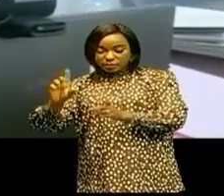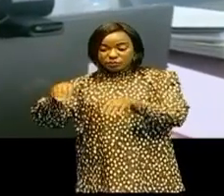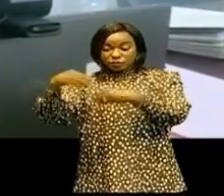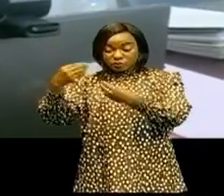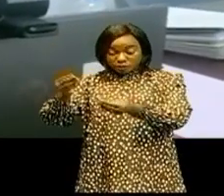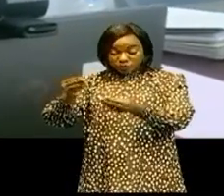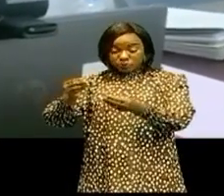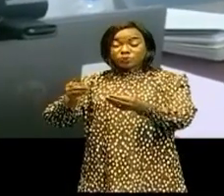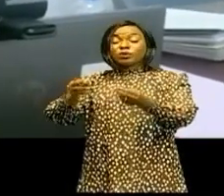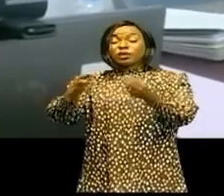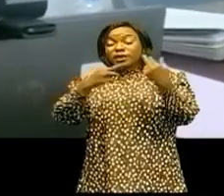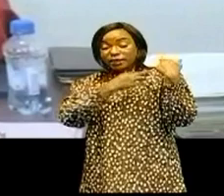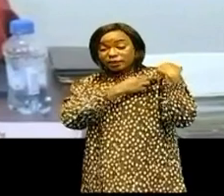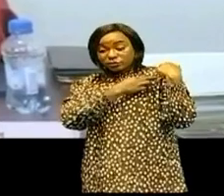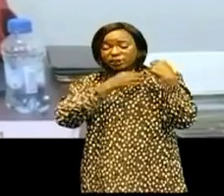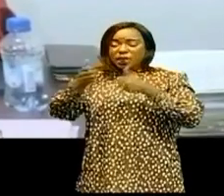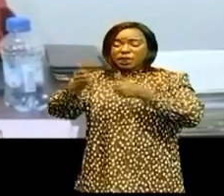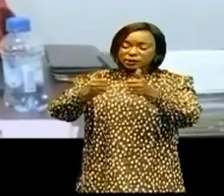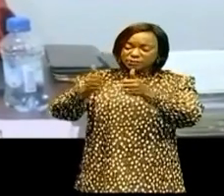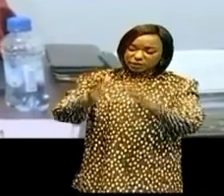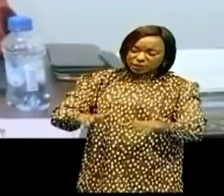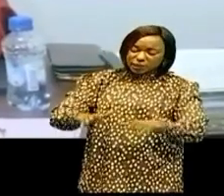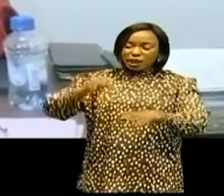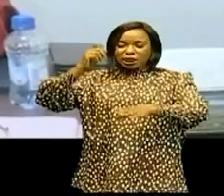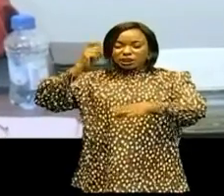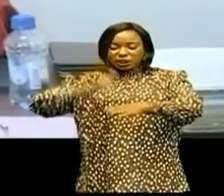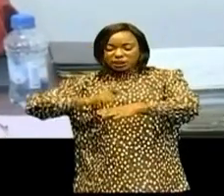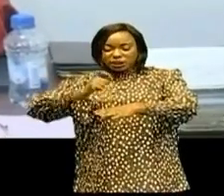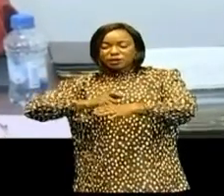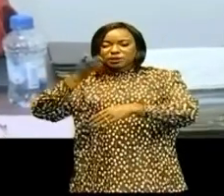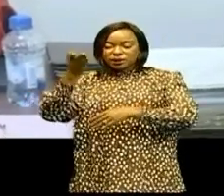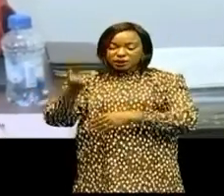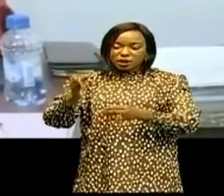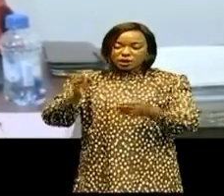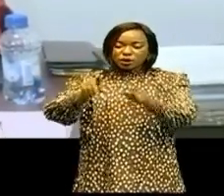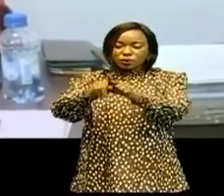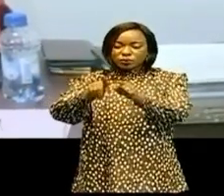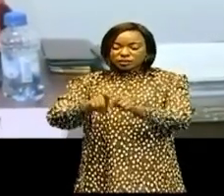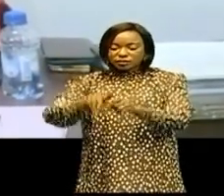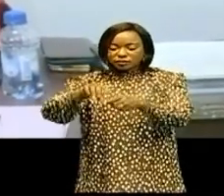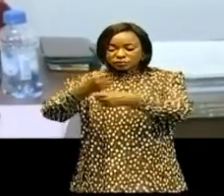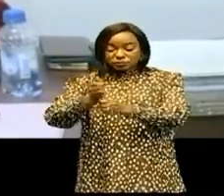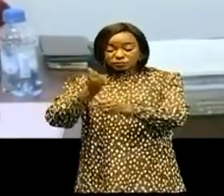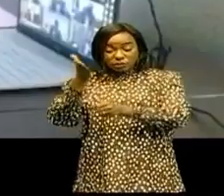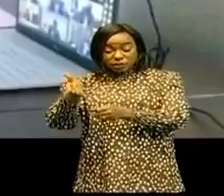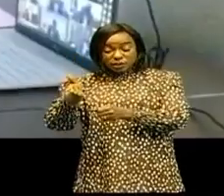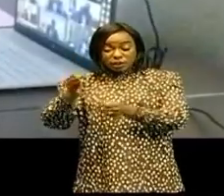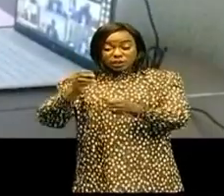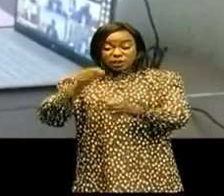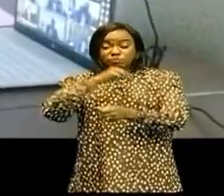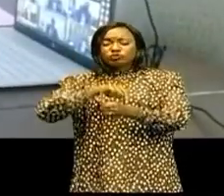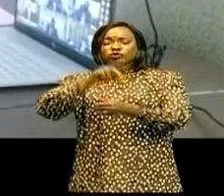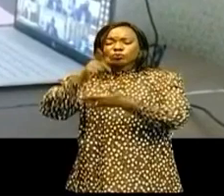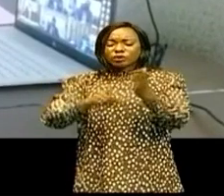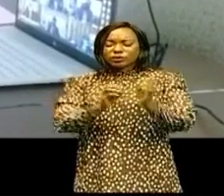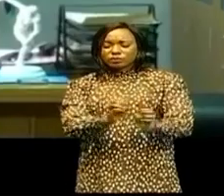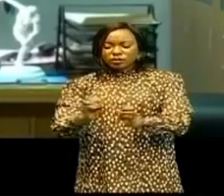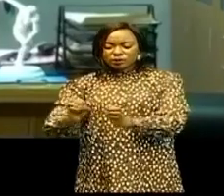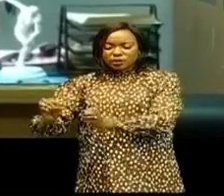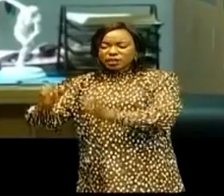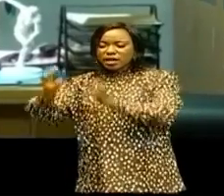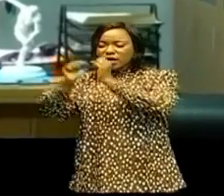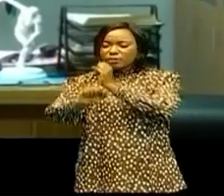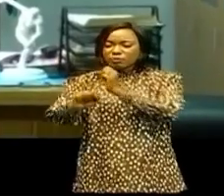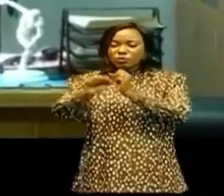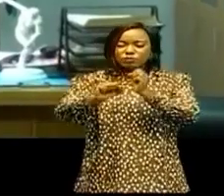juridique et d'une autonomie administrative et financière, cette structure a pour mission notamment d'organiser et de